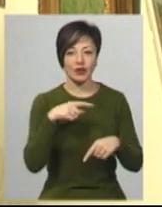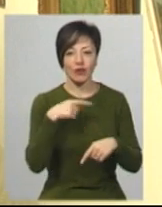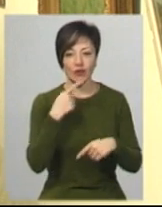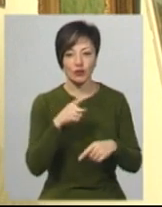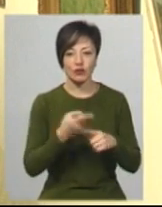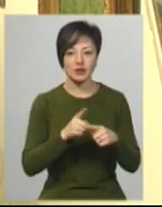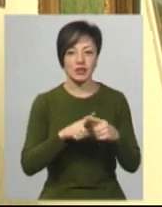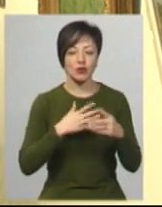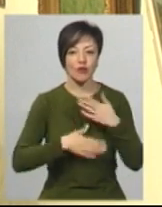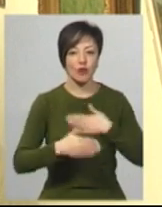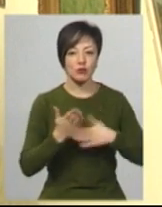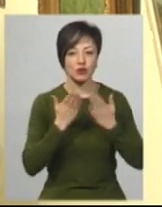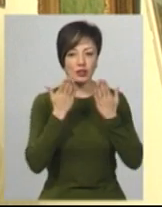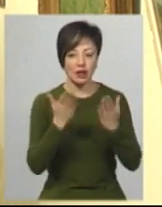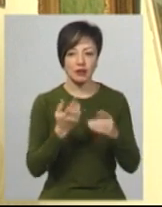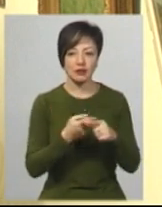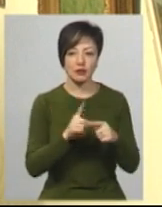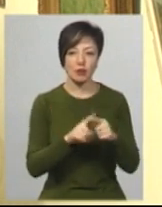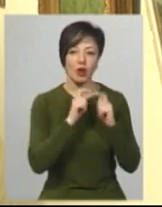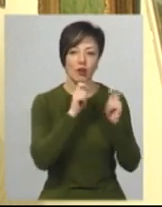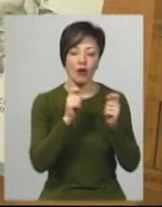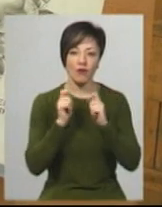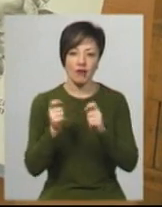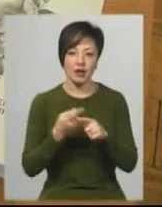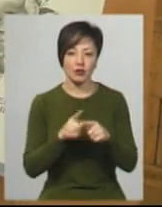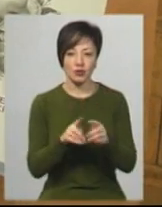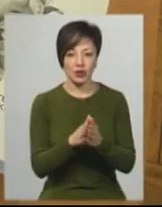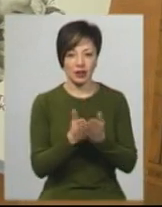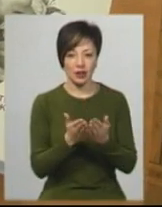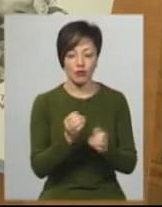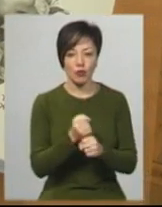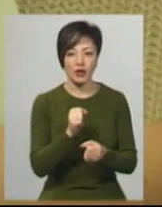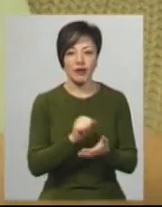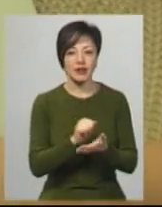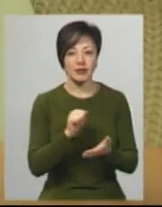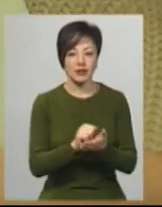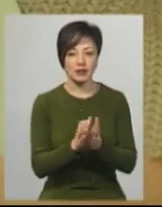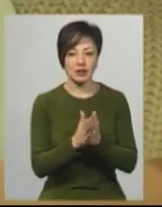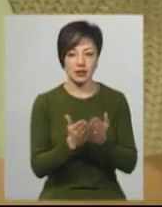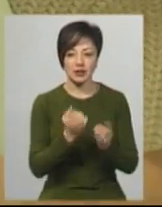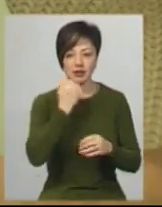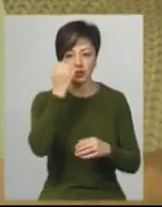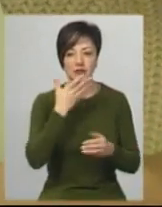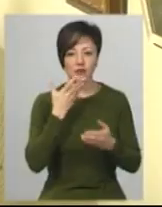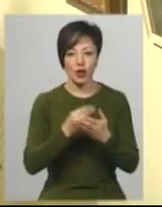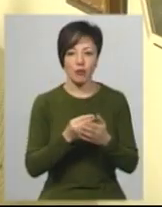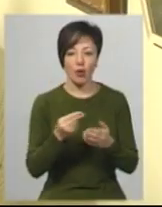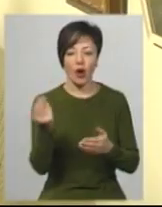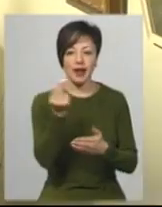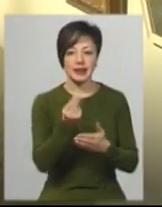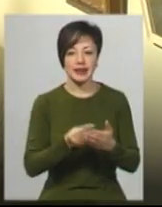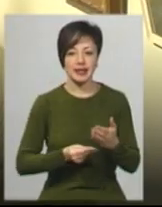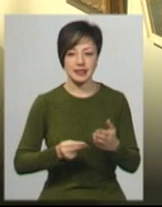те, що вони б з задоволенням почитали, комусь десь подарували цю книгу. По роботі над видавництвом книги Оля завдячить своєму дизайнеру.